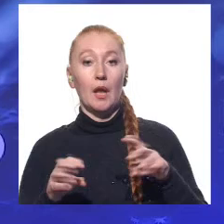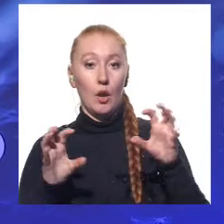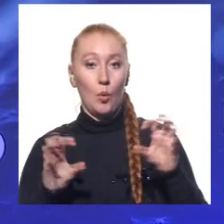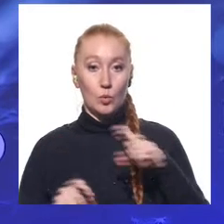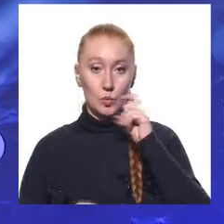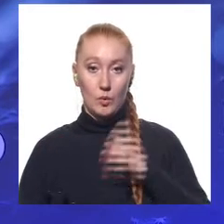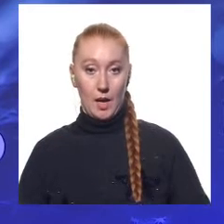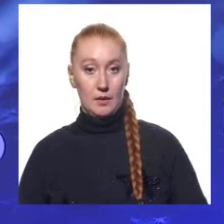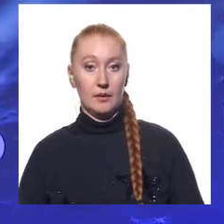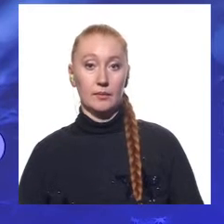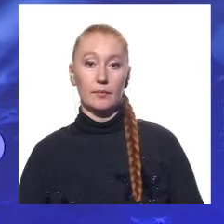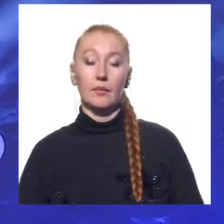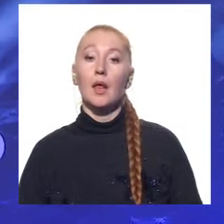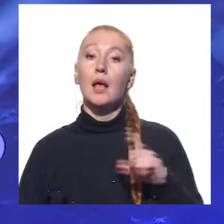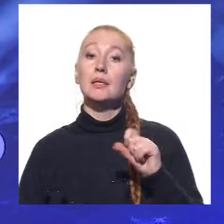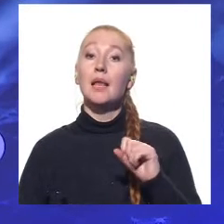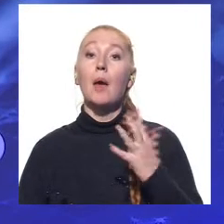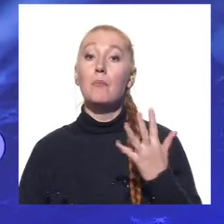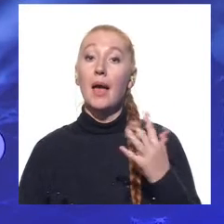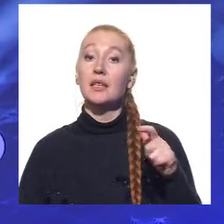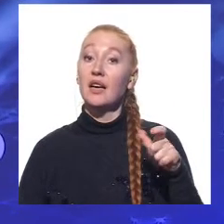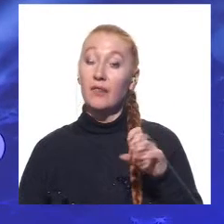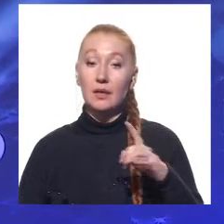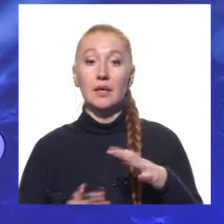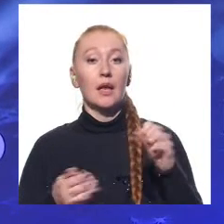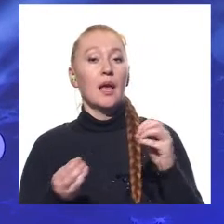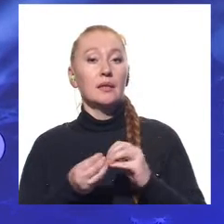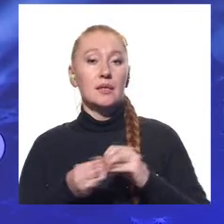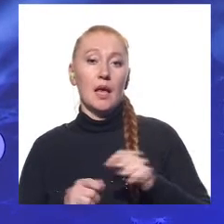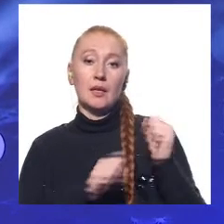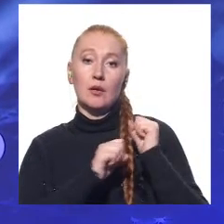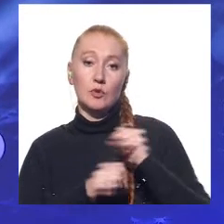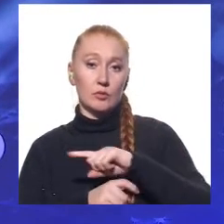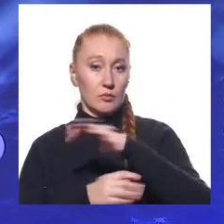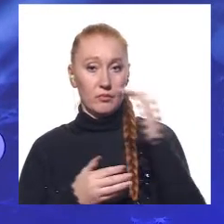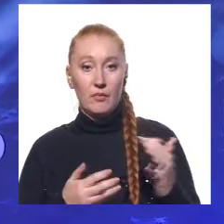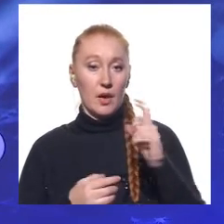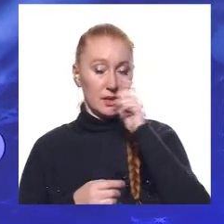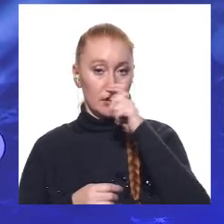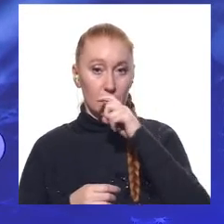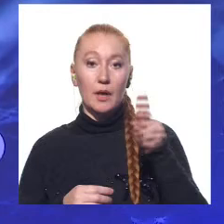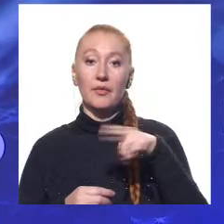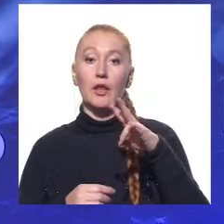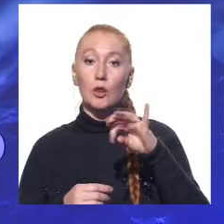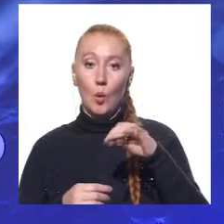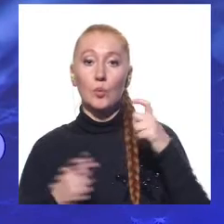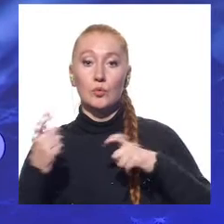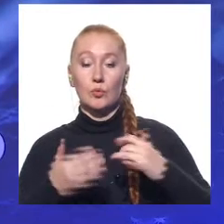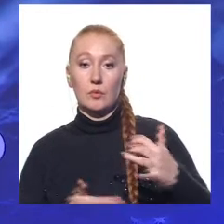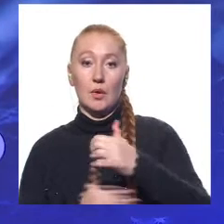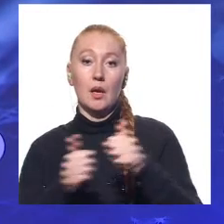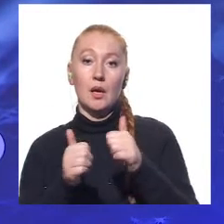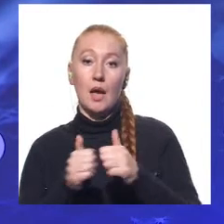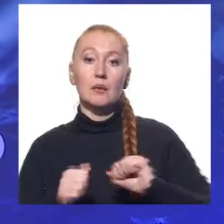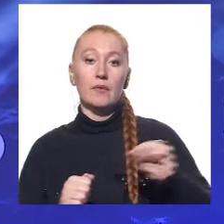України. За 5 хвилин з десяток мішків зі сміттям. Стільки зібрали студенти ДНУ на кількох метрах біля